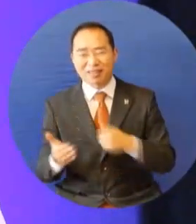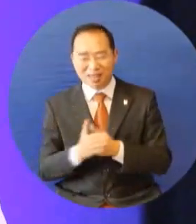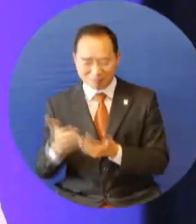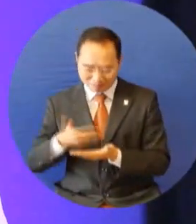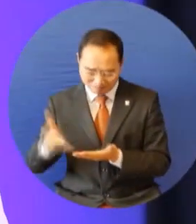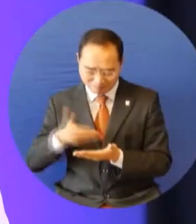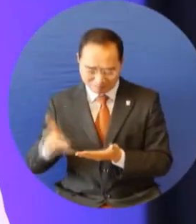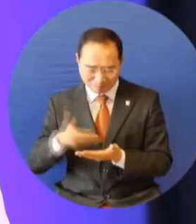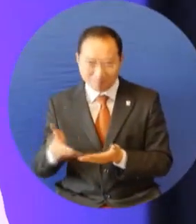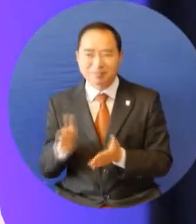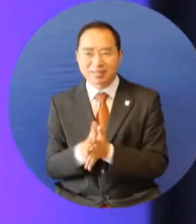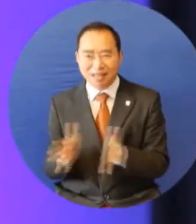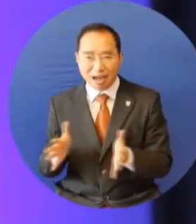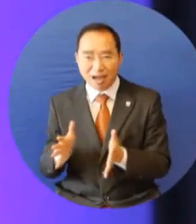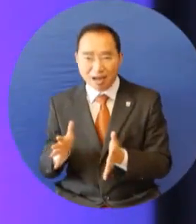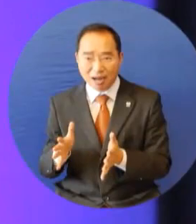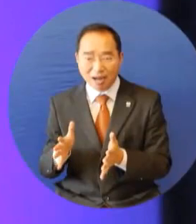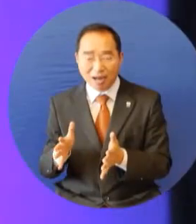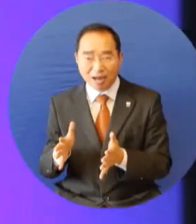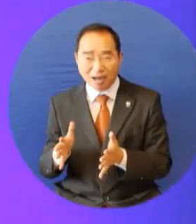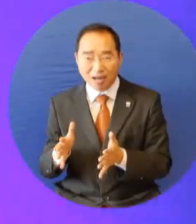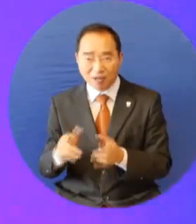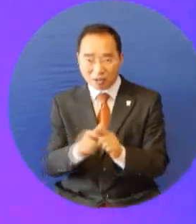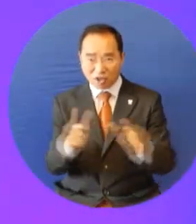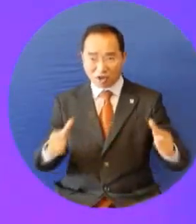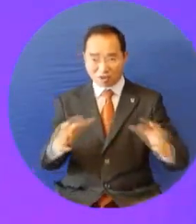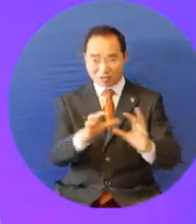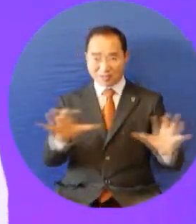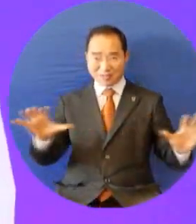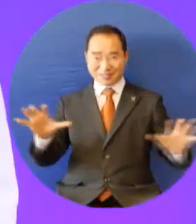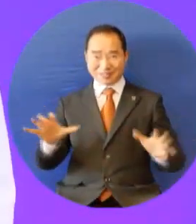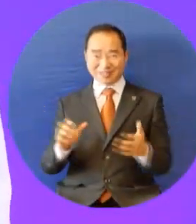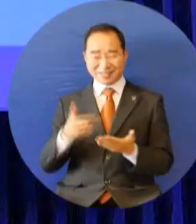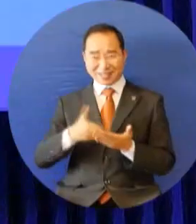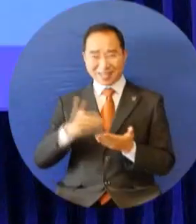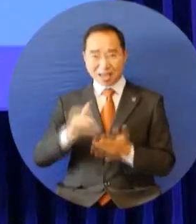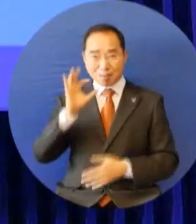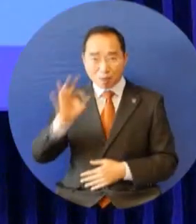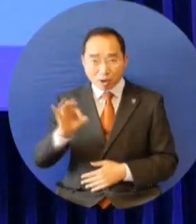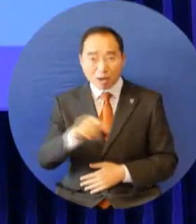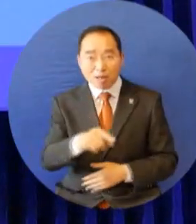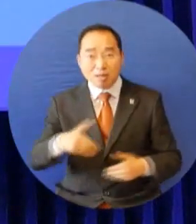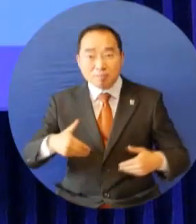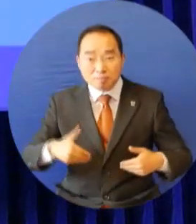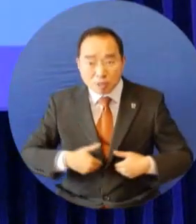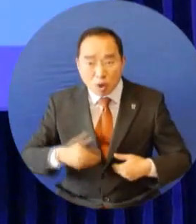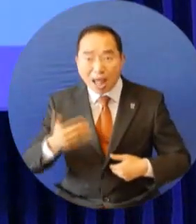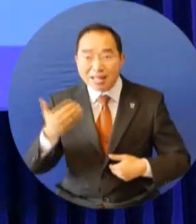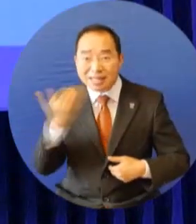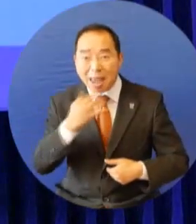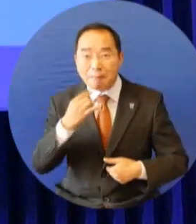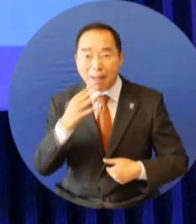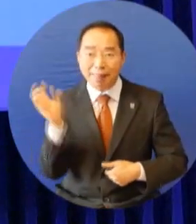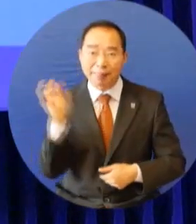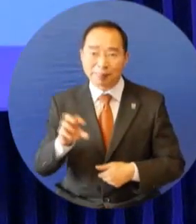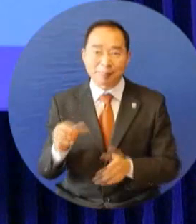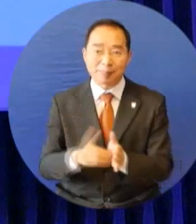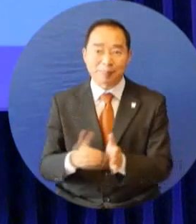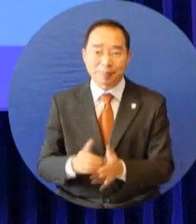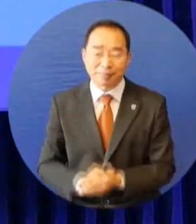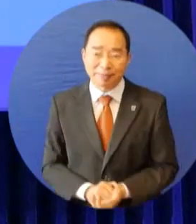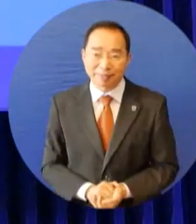성질을 알아야 돼요. 그래서 그리기 시작했는데 처음에는 이렇게 스케치를 하다 그 다음에 여러 개를 이렇게 딱 잡고